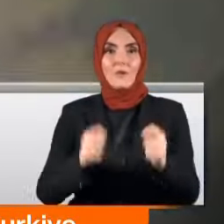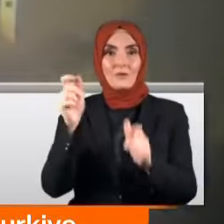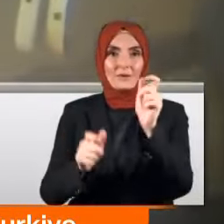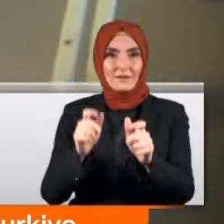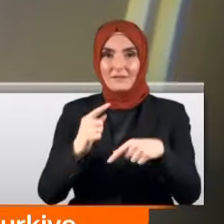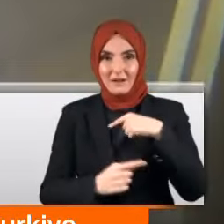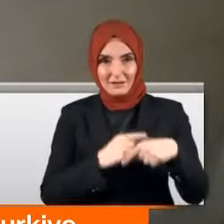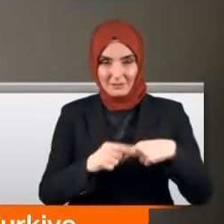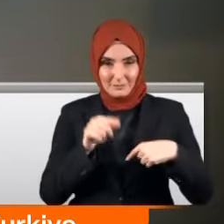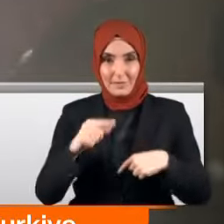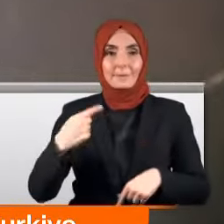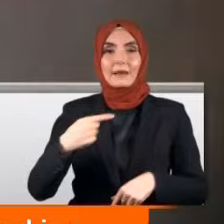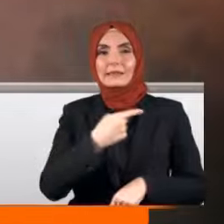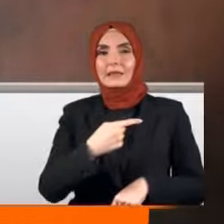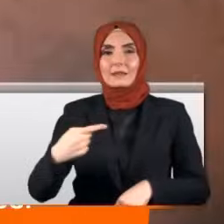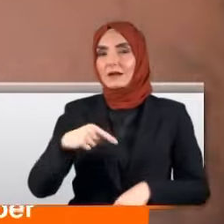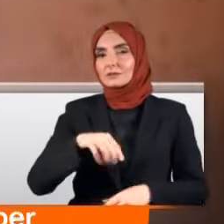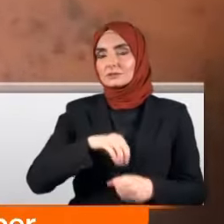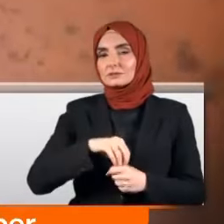durumda.